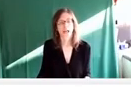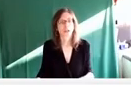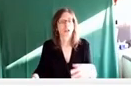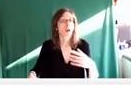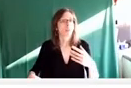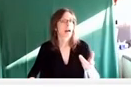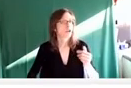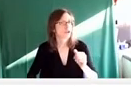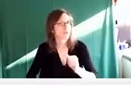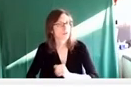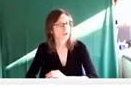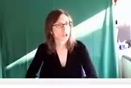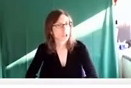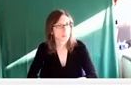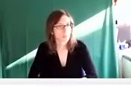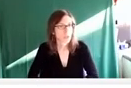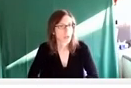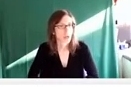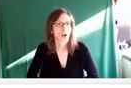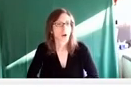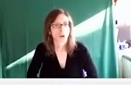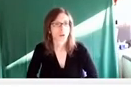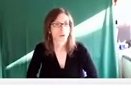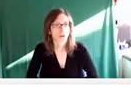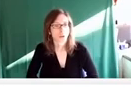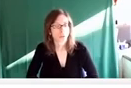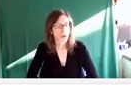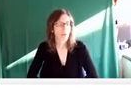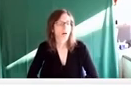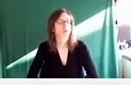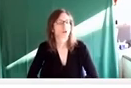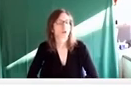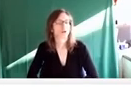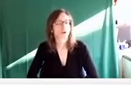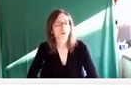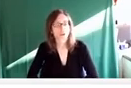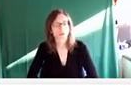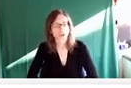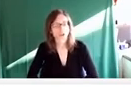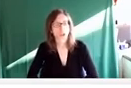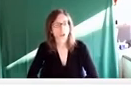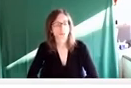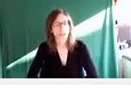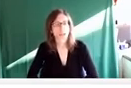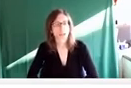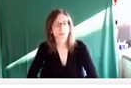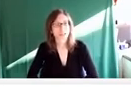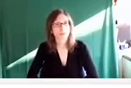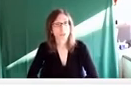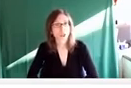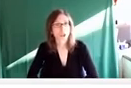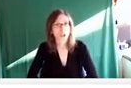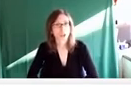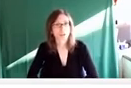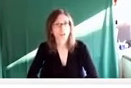Des règles de nommage de fichiers. Donc, il faut vraiment voir le nom de ces fichiers comme des métadonnées, c'est-à-dire pas